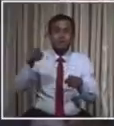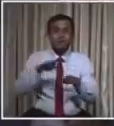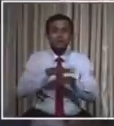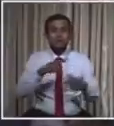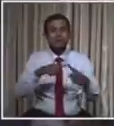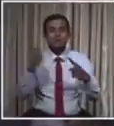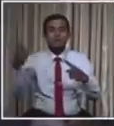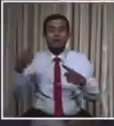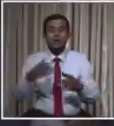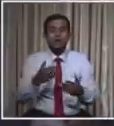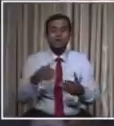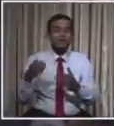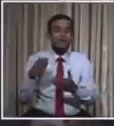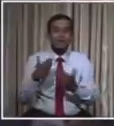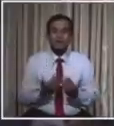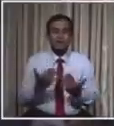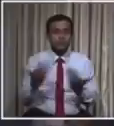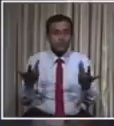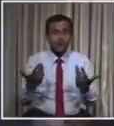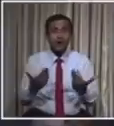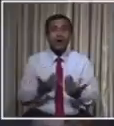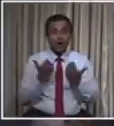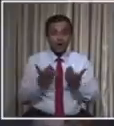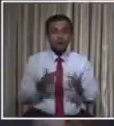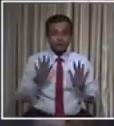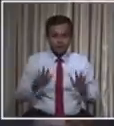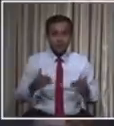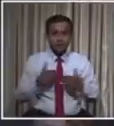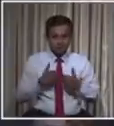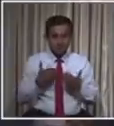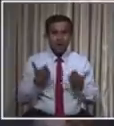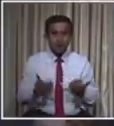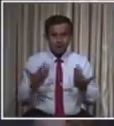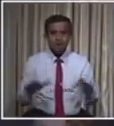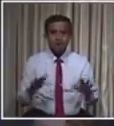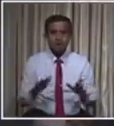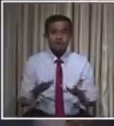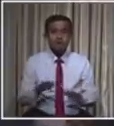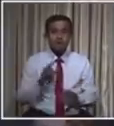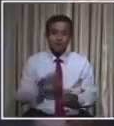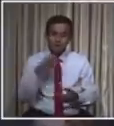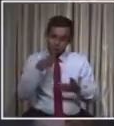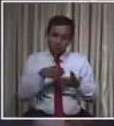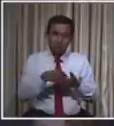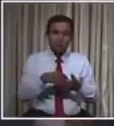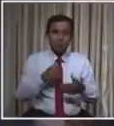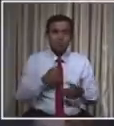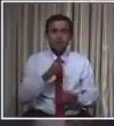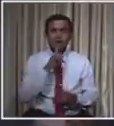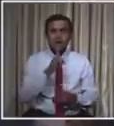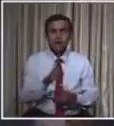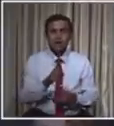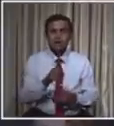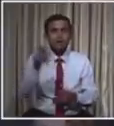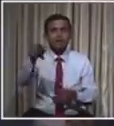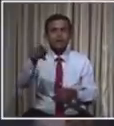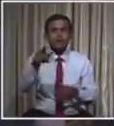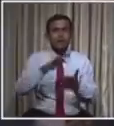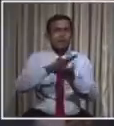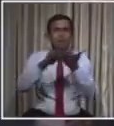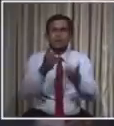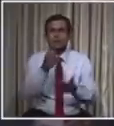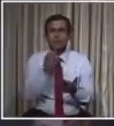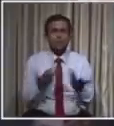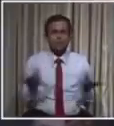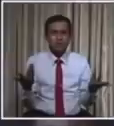වෙන තැන් වල දරුවෝ හදලත් නැහැ හදලා තියෙන්නේ හදන්න ඕනි තැන් වල මම දරුවෝ හදලා තියෙන්නේ ඒ දරුවා මම බලා ගන්නවා කියන එකත් මම කියනවා ඒකට කාටවත් කැහැදිලි කරගන්න